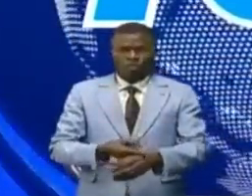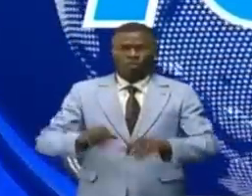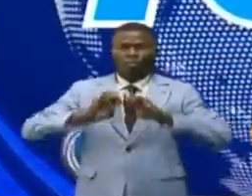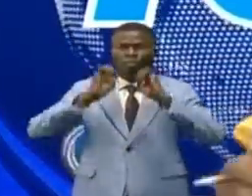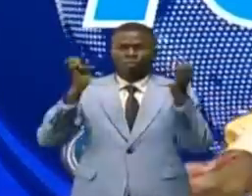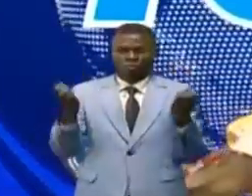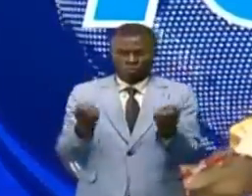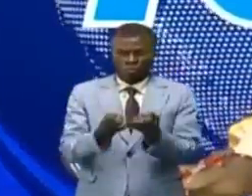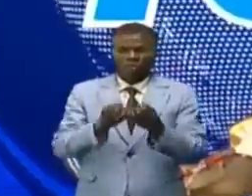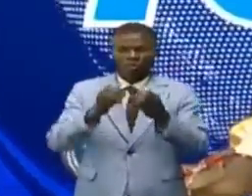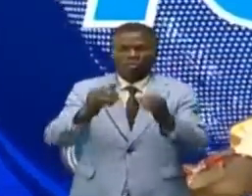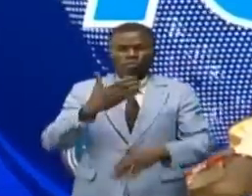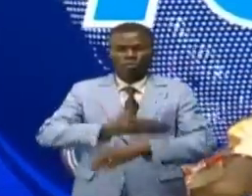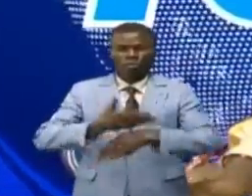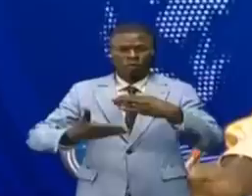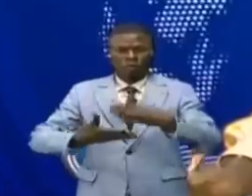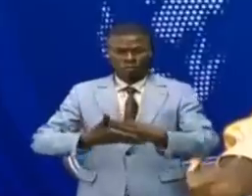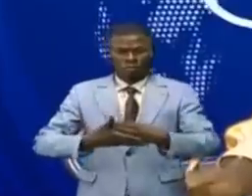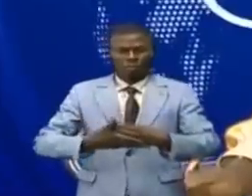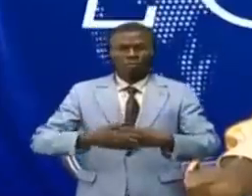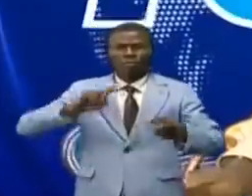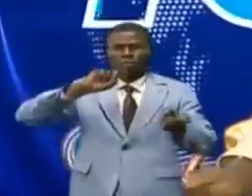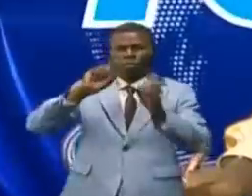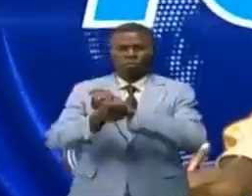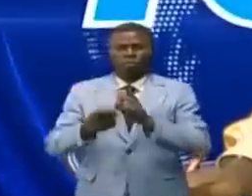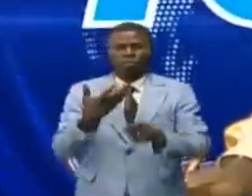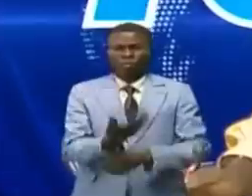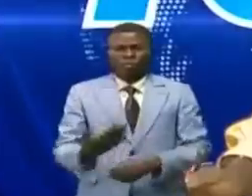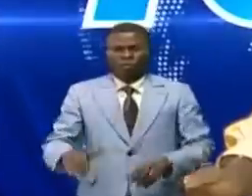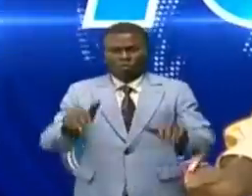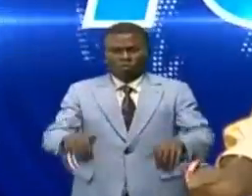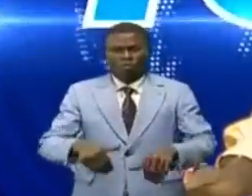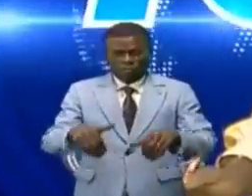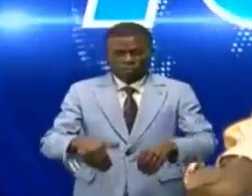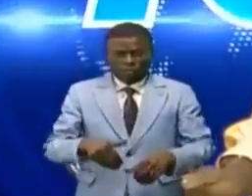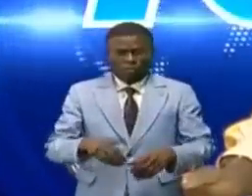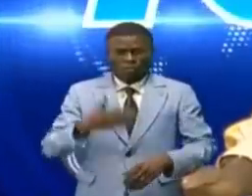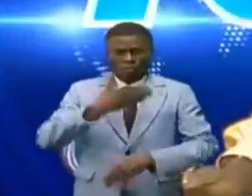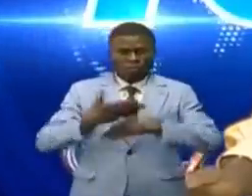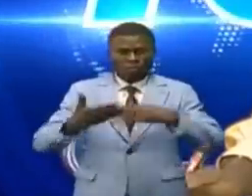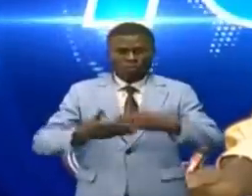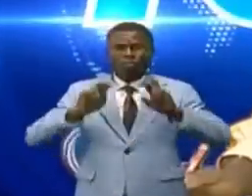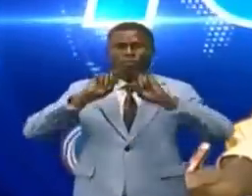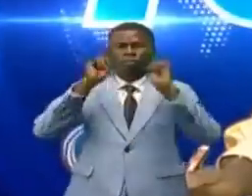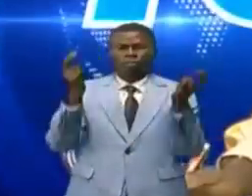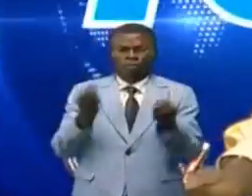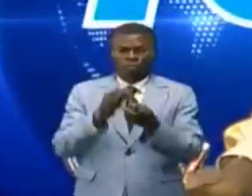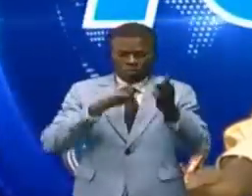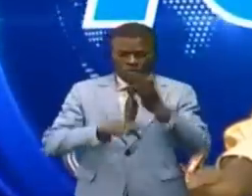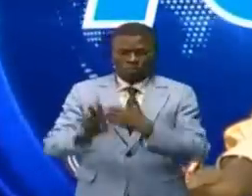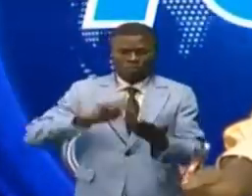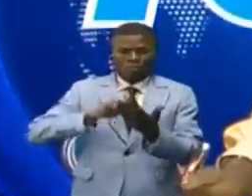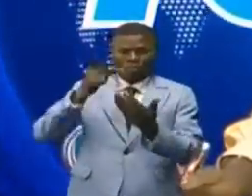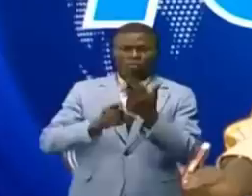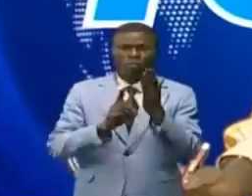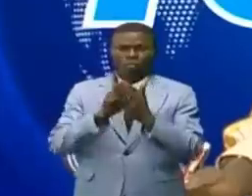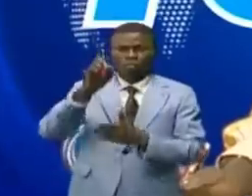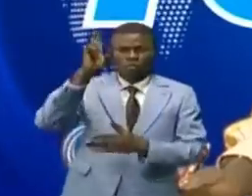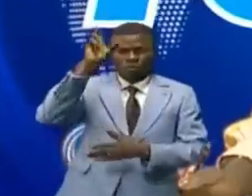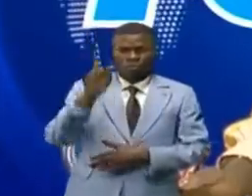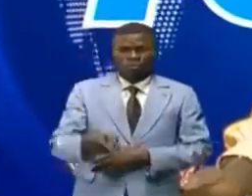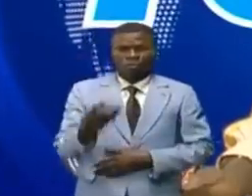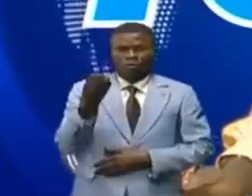est en train d'être construit par l'Agence des transformations agricoles la construction de ce travail s'inscrit dans le cadre du programme de développement local